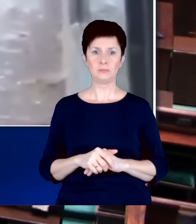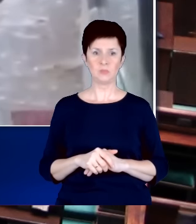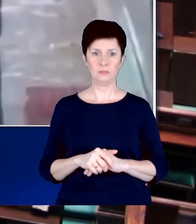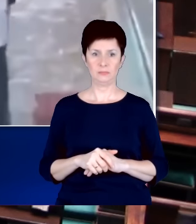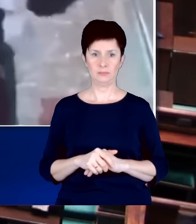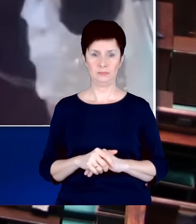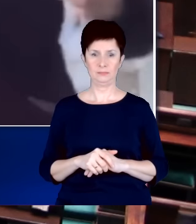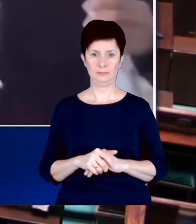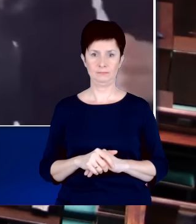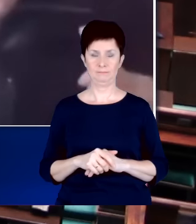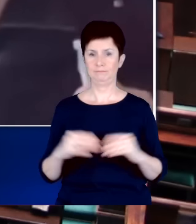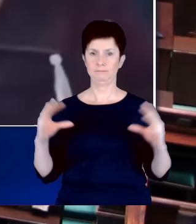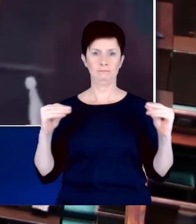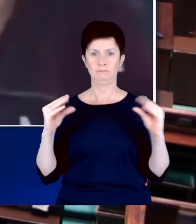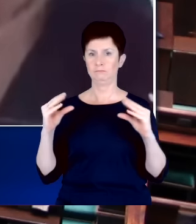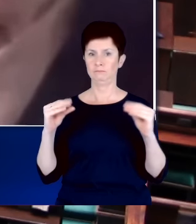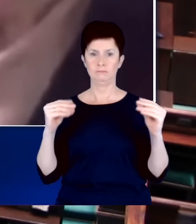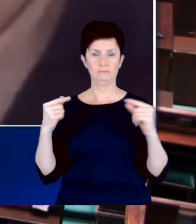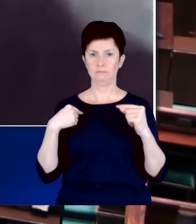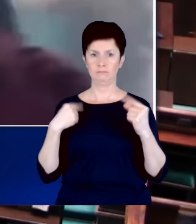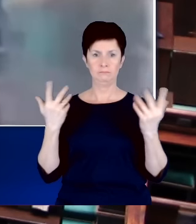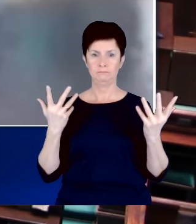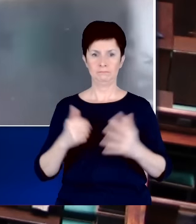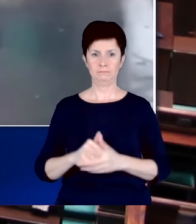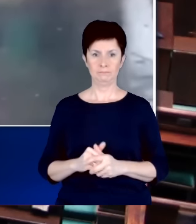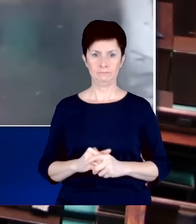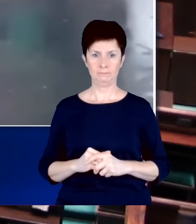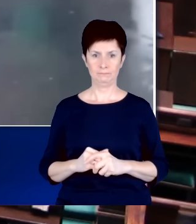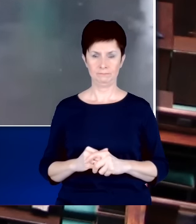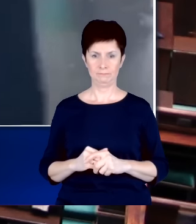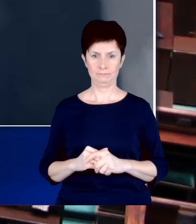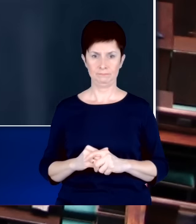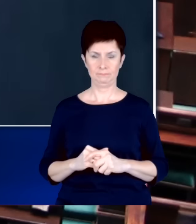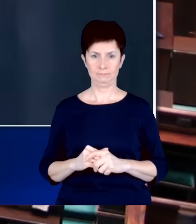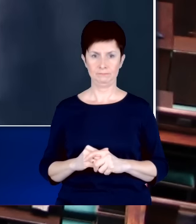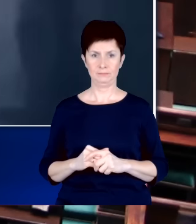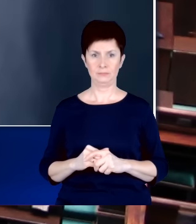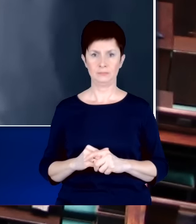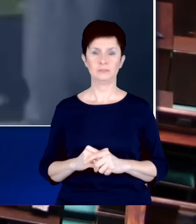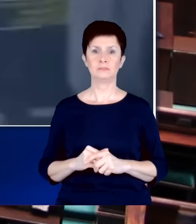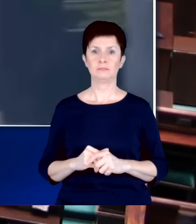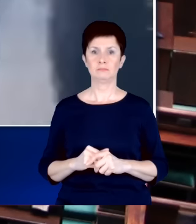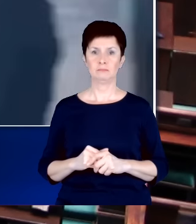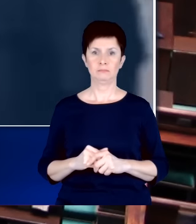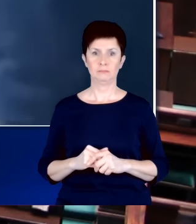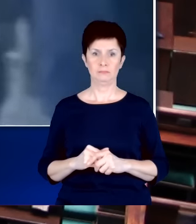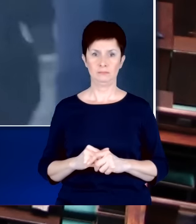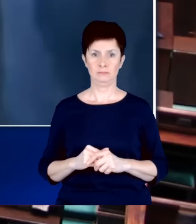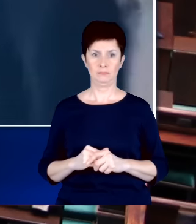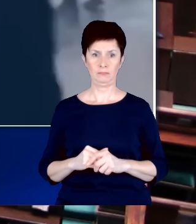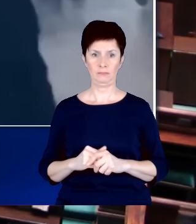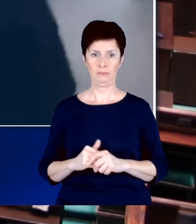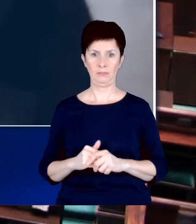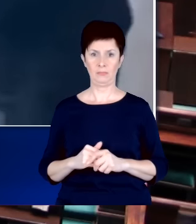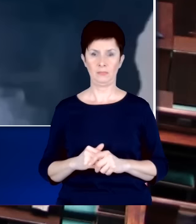po 8 latach rządów PiS-u jest tym krajem Unii Europejskiej o największym udziale paliw stałych w miksie